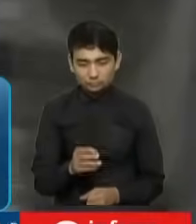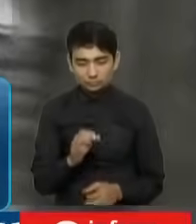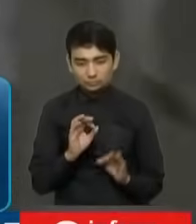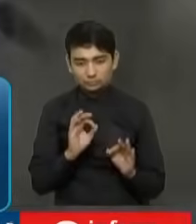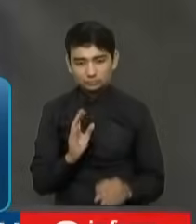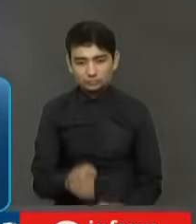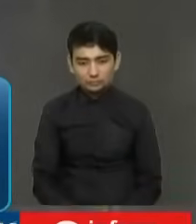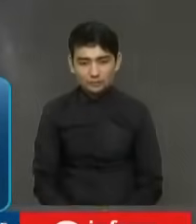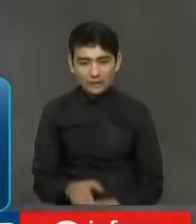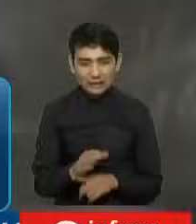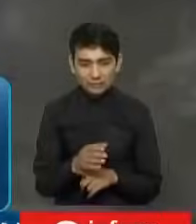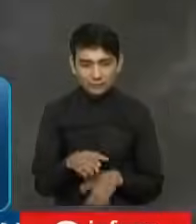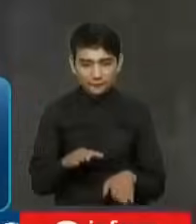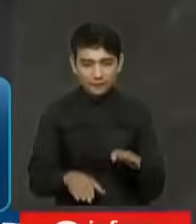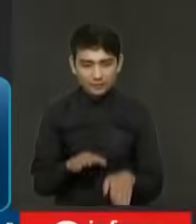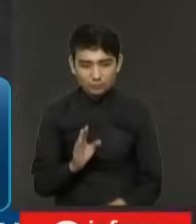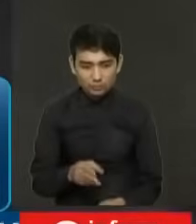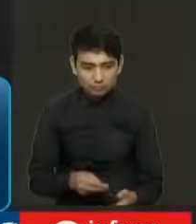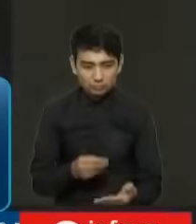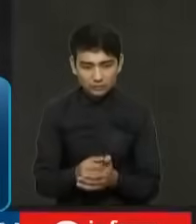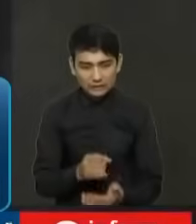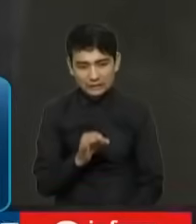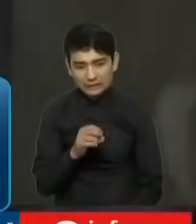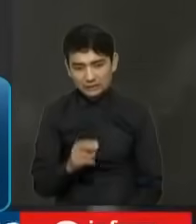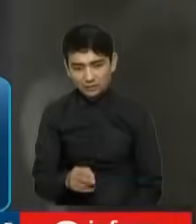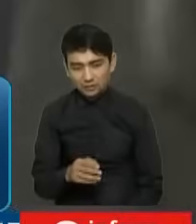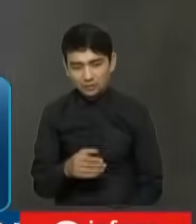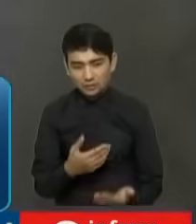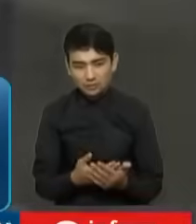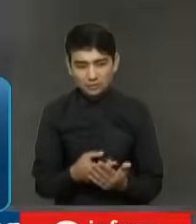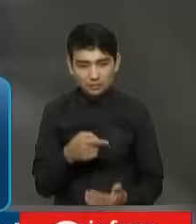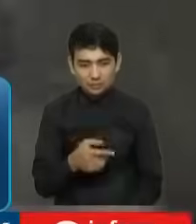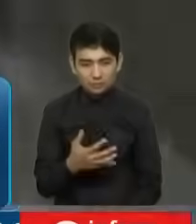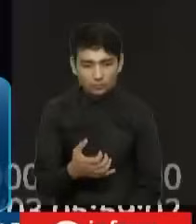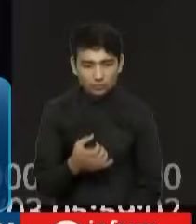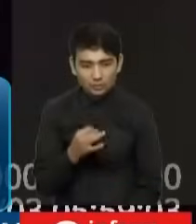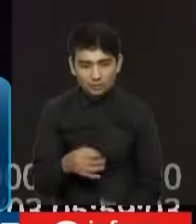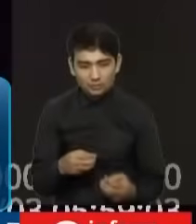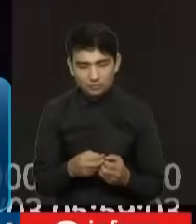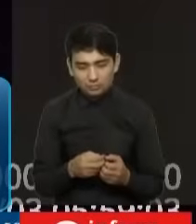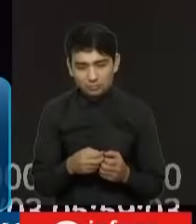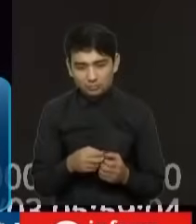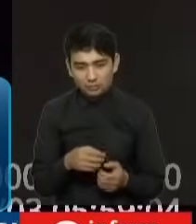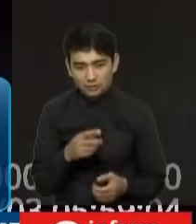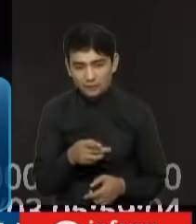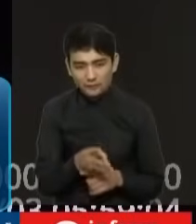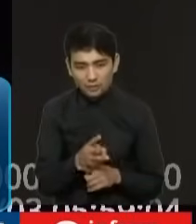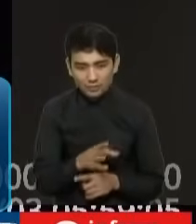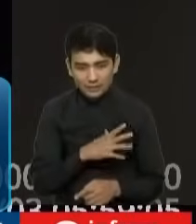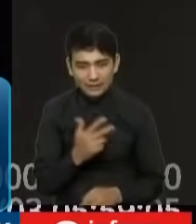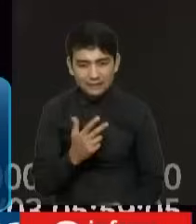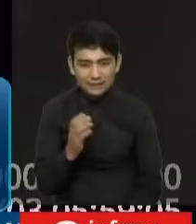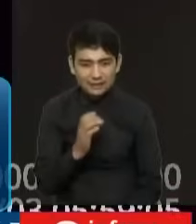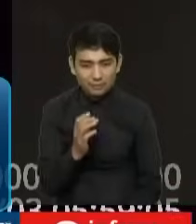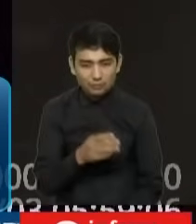делать. Рыбу взвешиваем и все. Заплатите иск хотя бы там 1500, чтобы неповадно было. Оба эти видео сняты 3